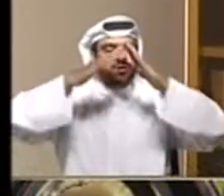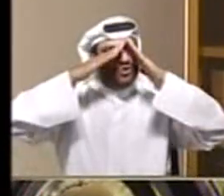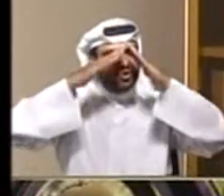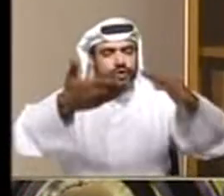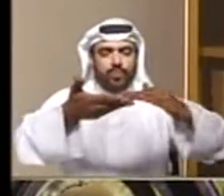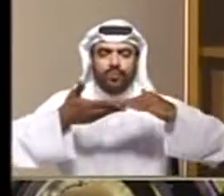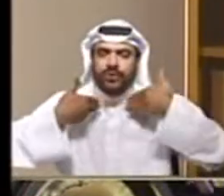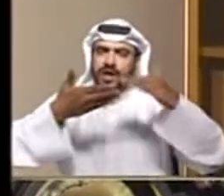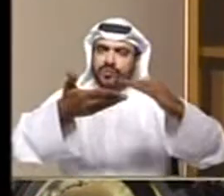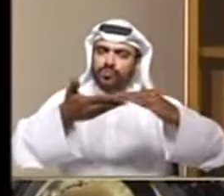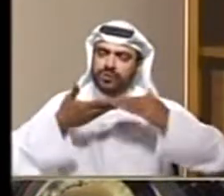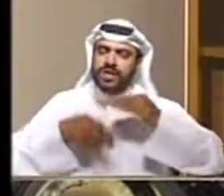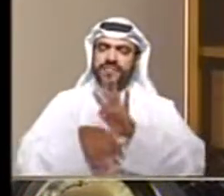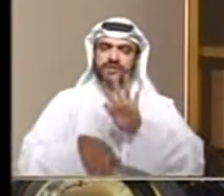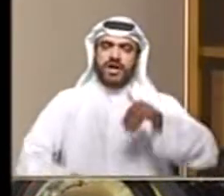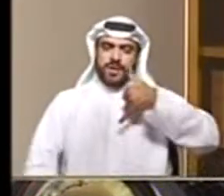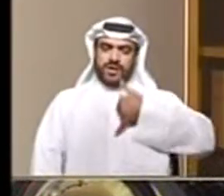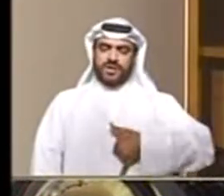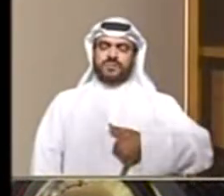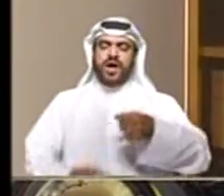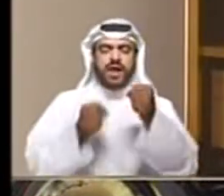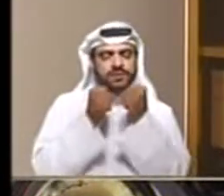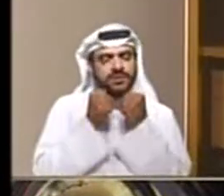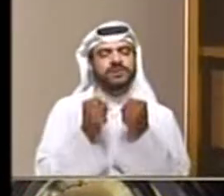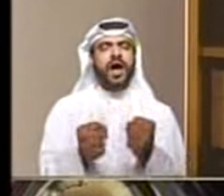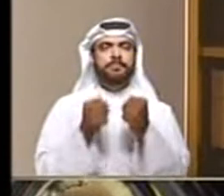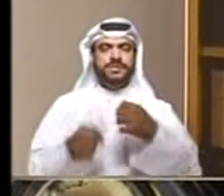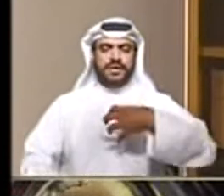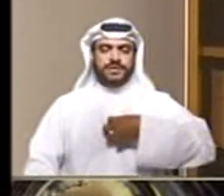ظل هذه الأوضاع الصعبة والأوضاع المعيشية